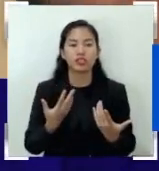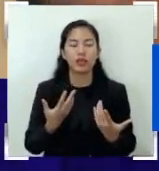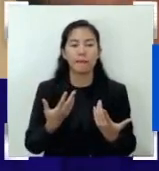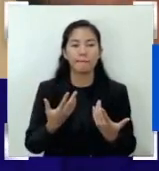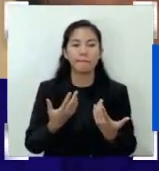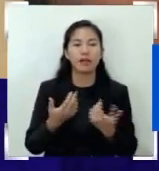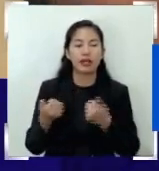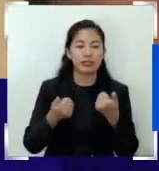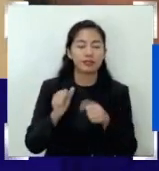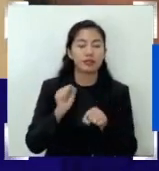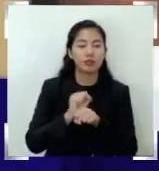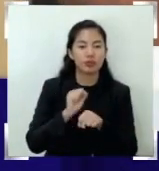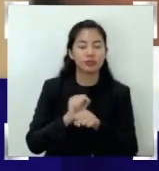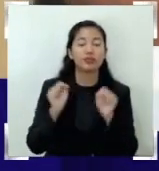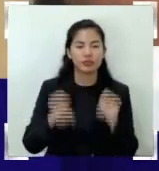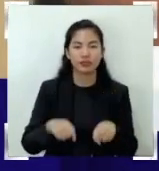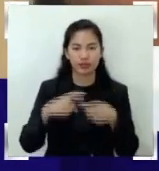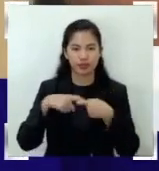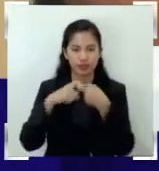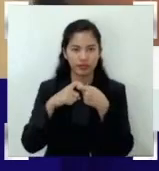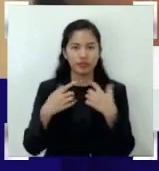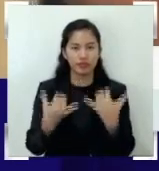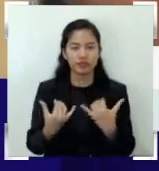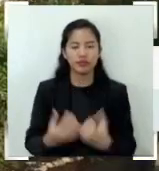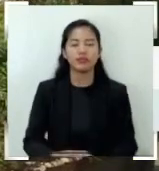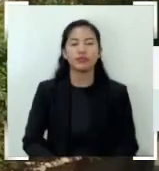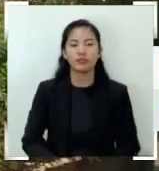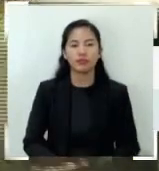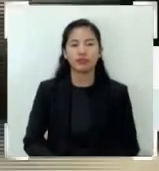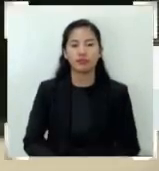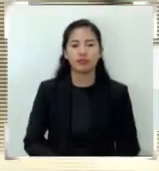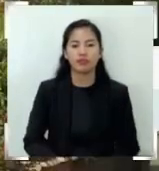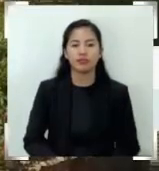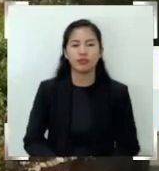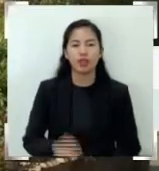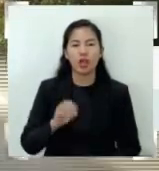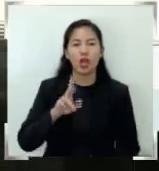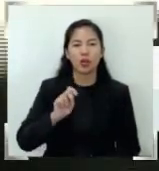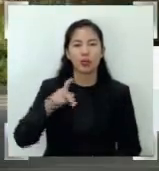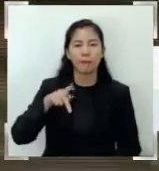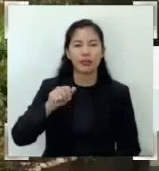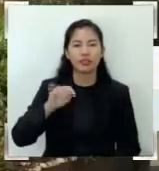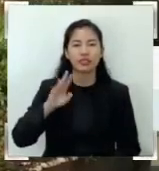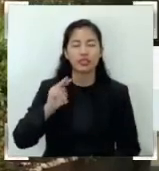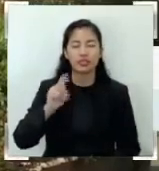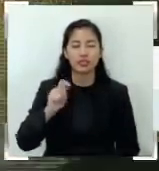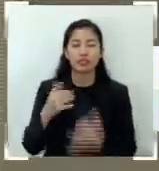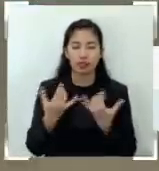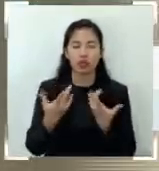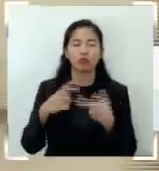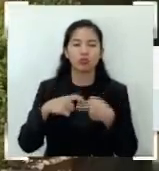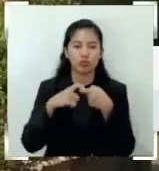pwedeng isuspend muna. Mm-hmm. Yung mga outpatient, tigil muna yan. Kahapon, nag-anunsyo naman ang St. Luke's Hospital Quezon City at